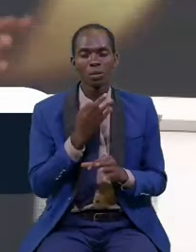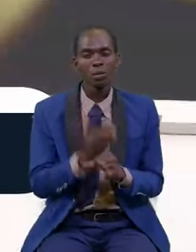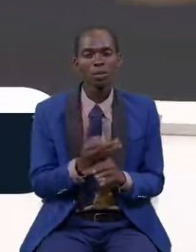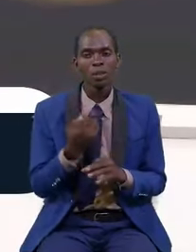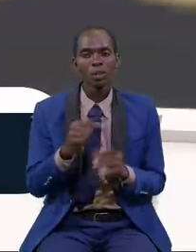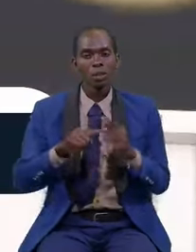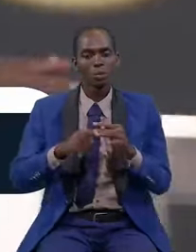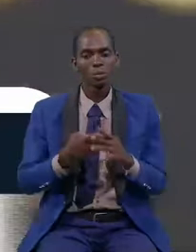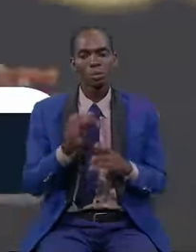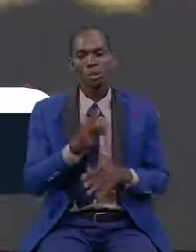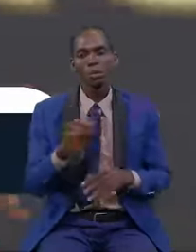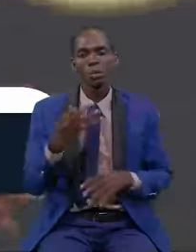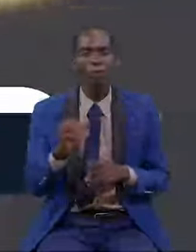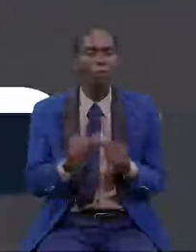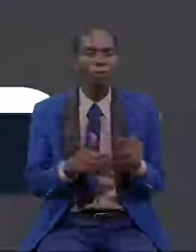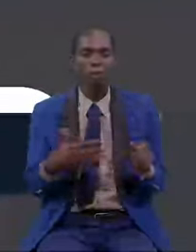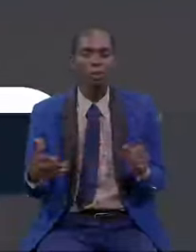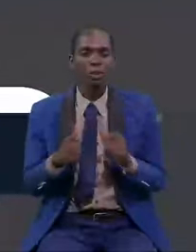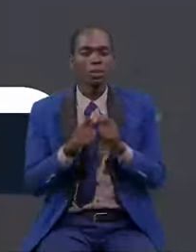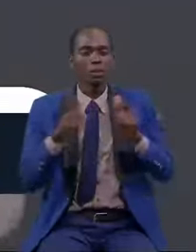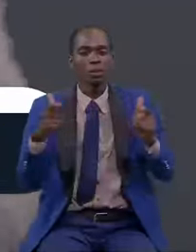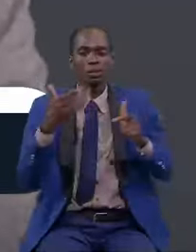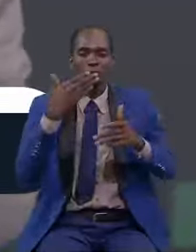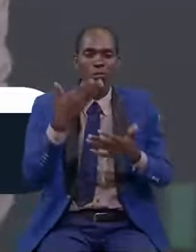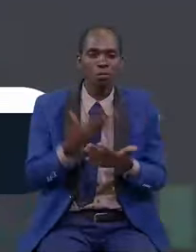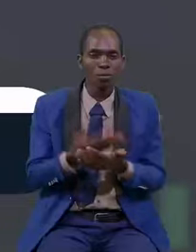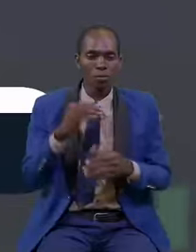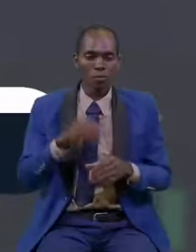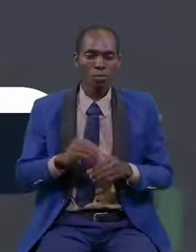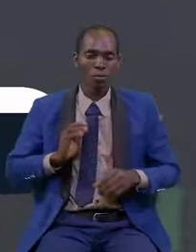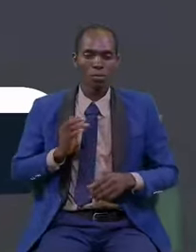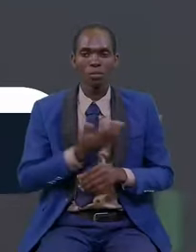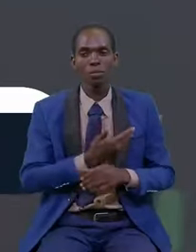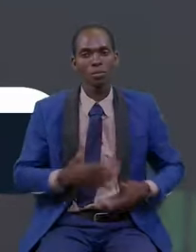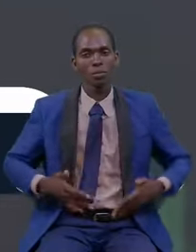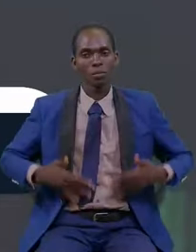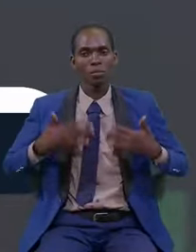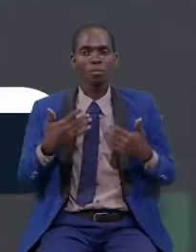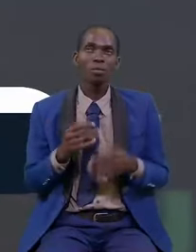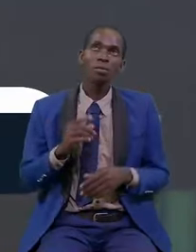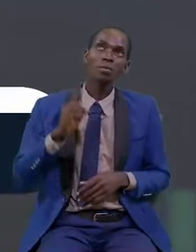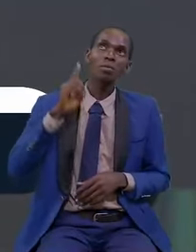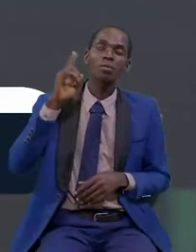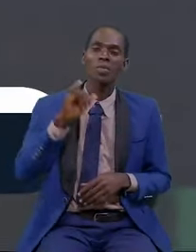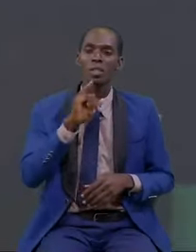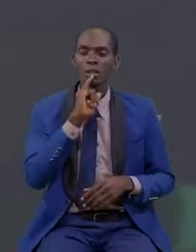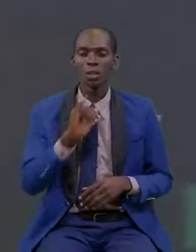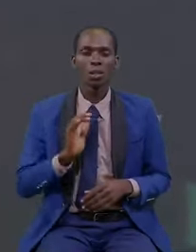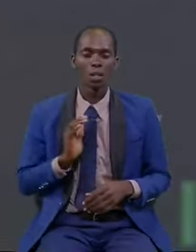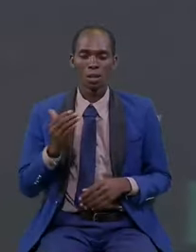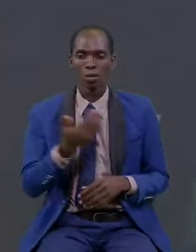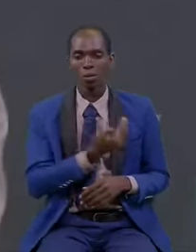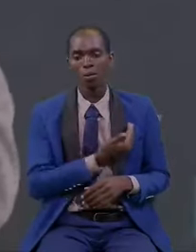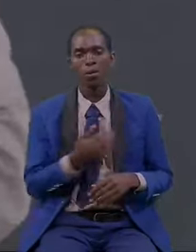de tout ce qui est gracieux, bon, pieux dans notre vie. Il est la fondation ou